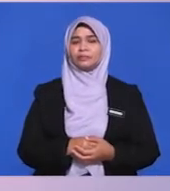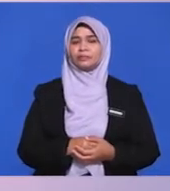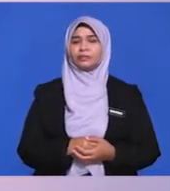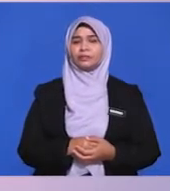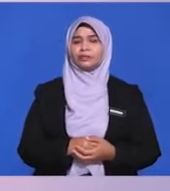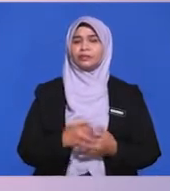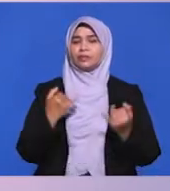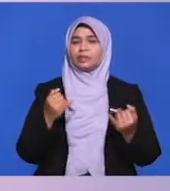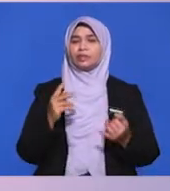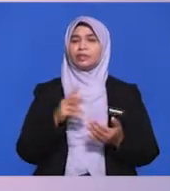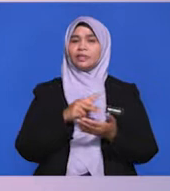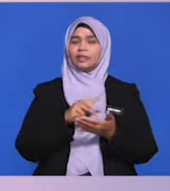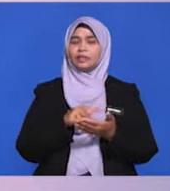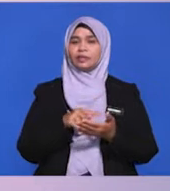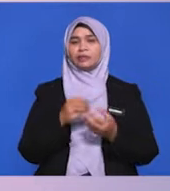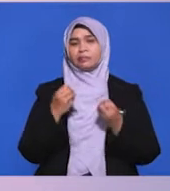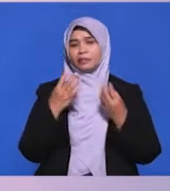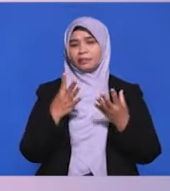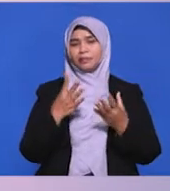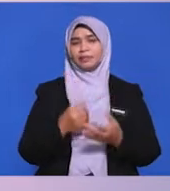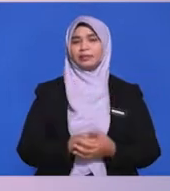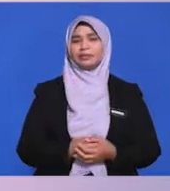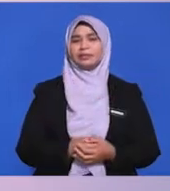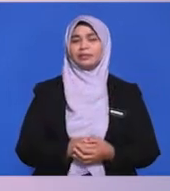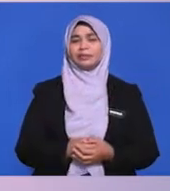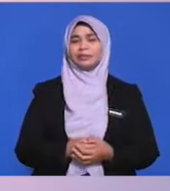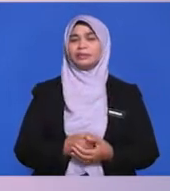Sekarang tekan kereta anda